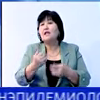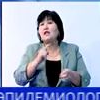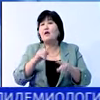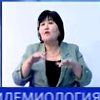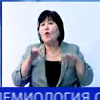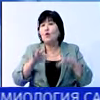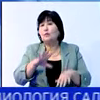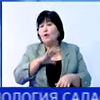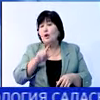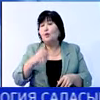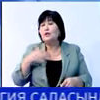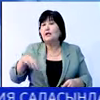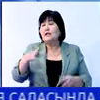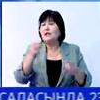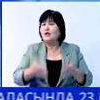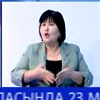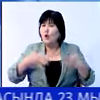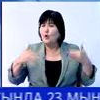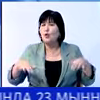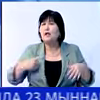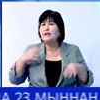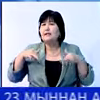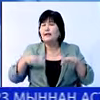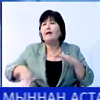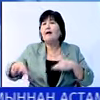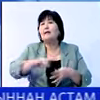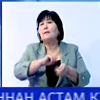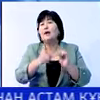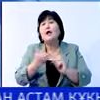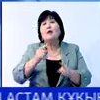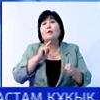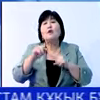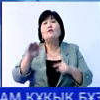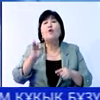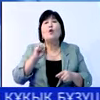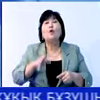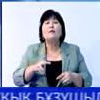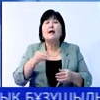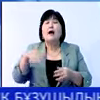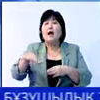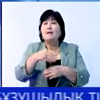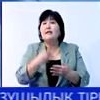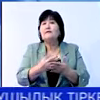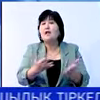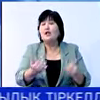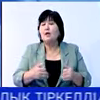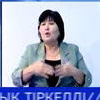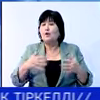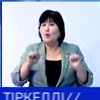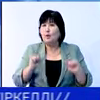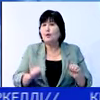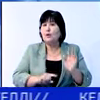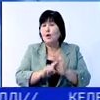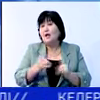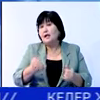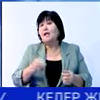өтеді. Осылайша сыр елі тағы да үлкен іскерлік алаңын айналмақ. Бұл форум аймаққа инвестиция тартуға таптырмас мүмкіндік болғалы отыр.